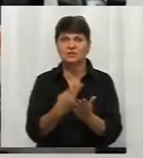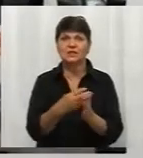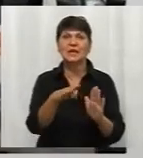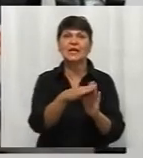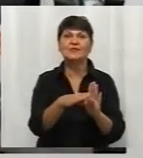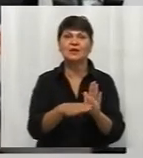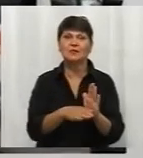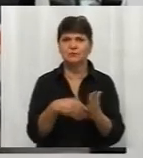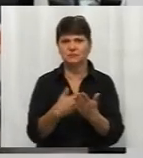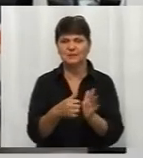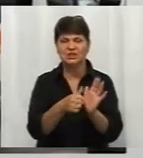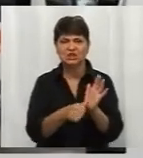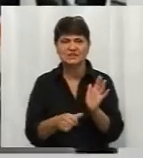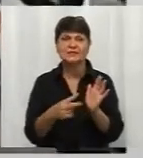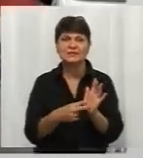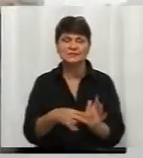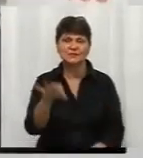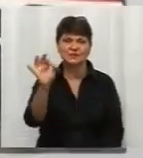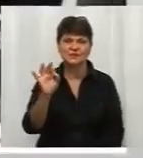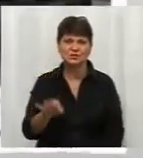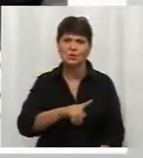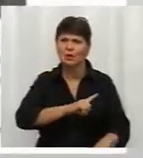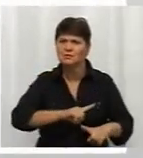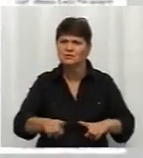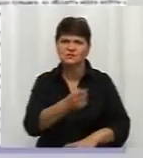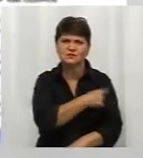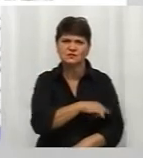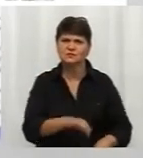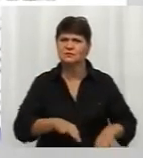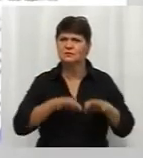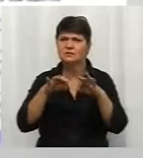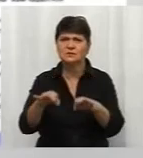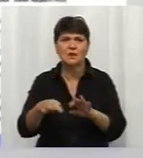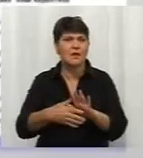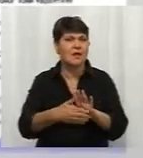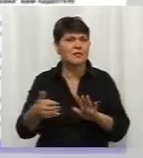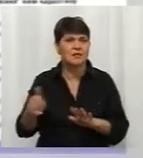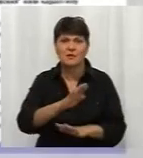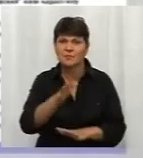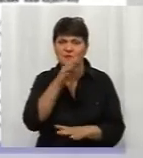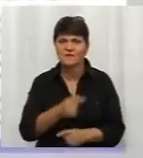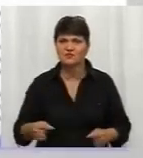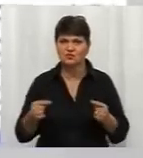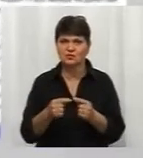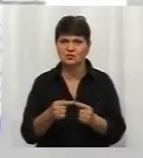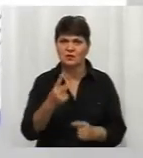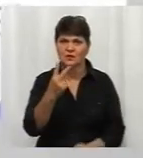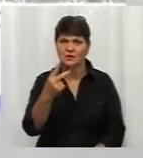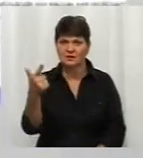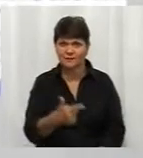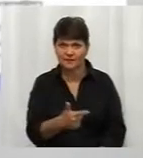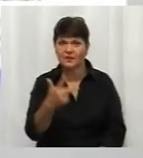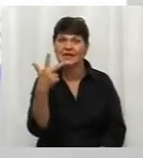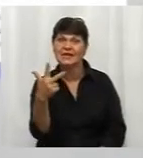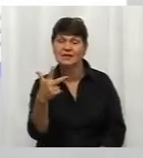близько 67% машин швидкої допомоги не приїжджають на виклик вчасно. Таким чином, 2/3